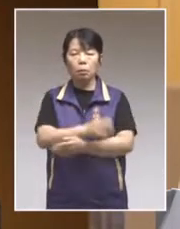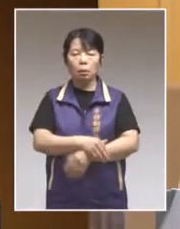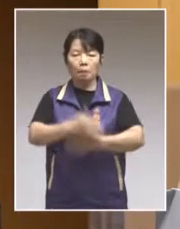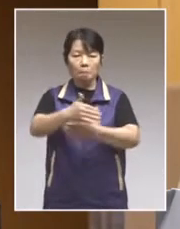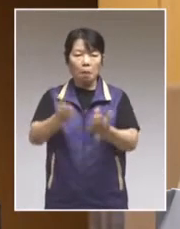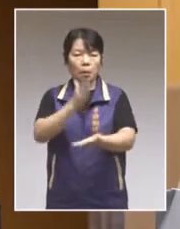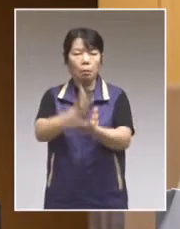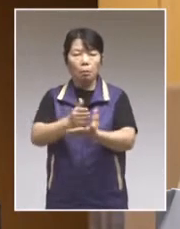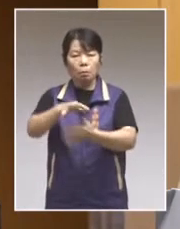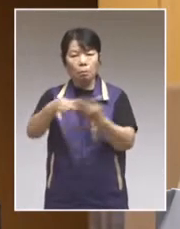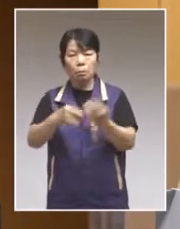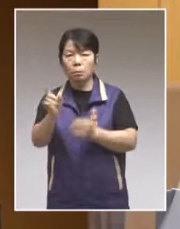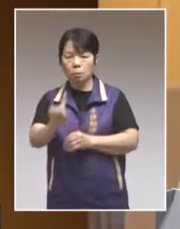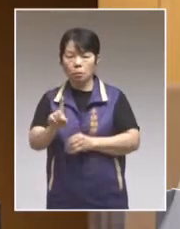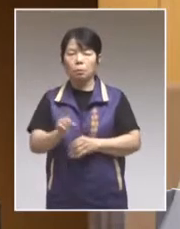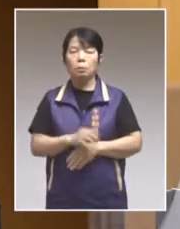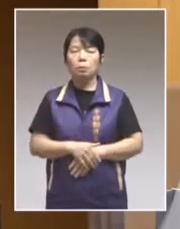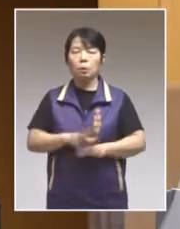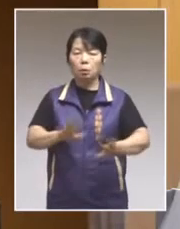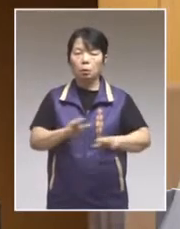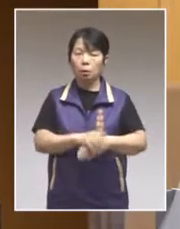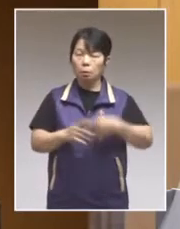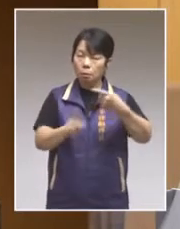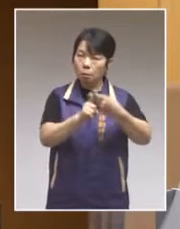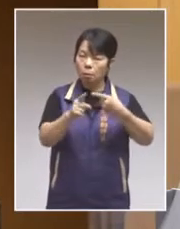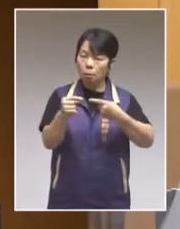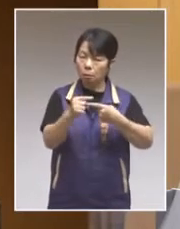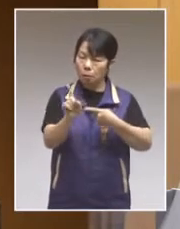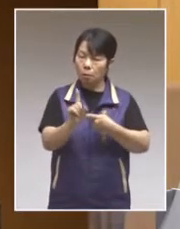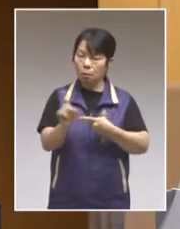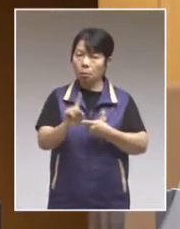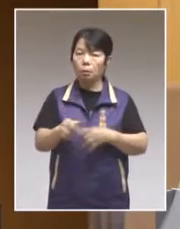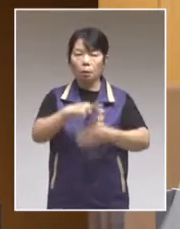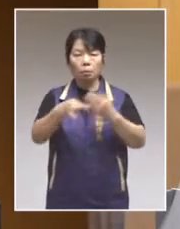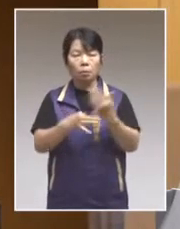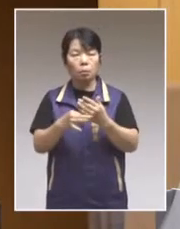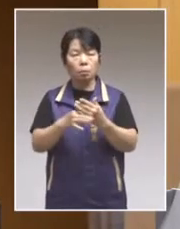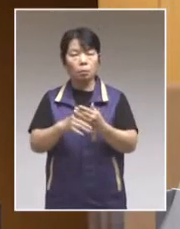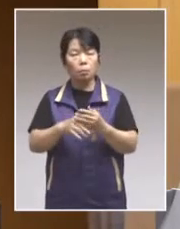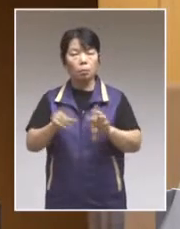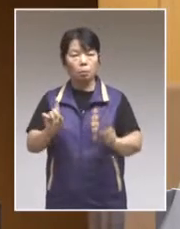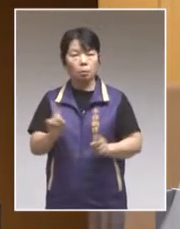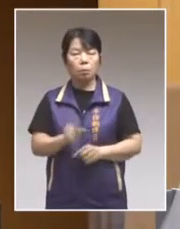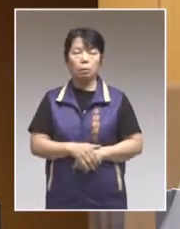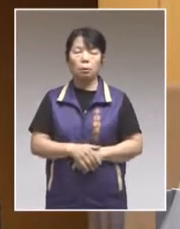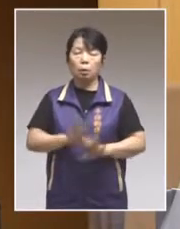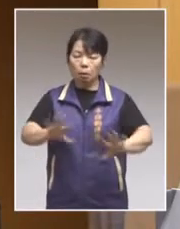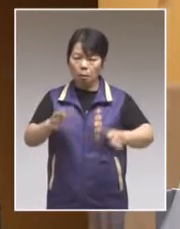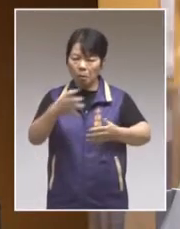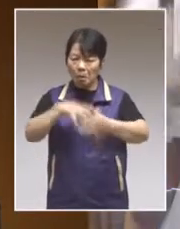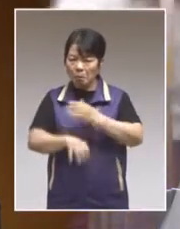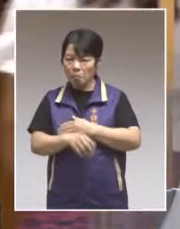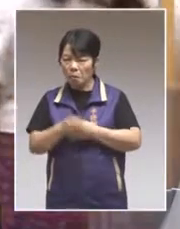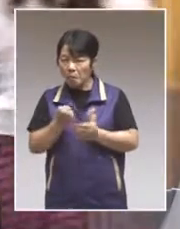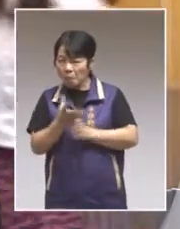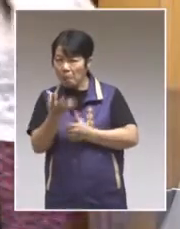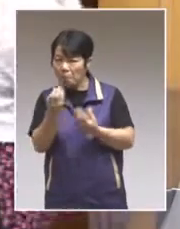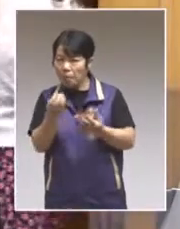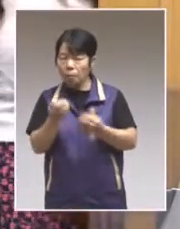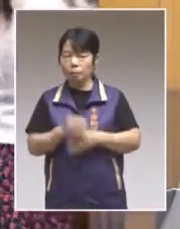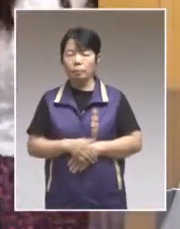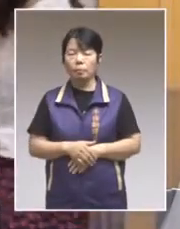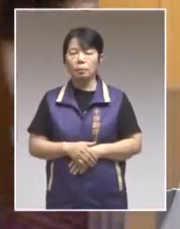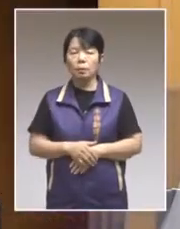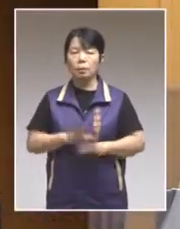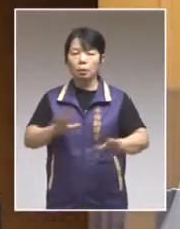停课？那另外，校方接获确诊要通知的范围是哪里？那这样是否有隐匿不藏的问题？那第三个，如果学